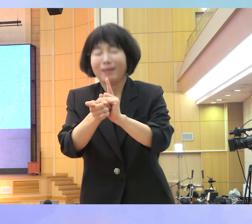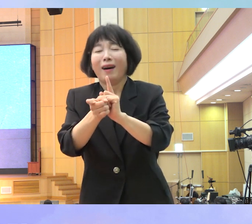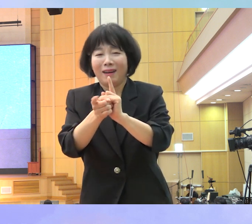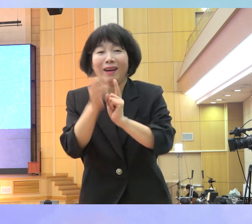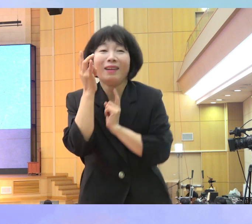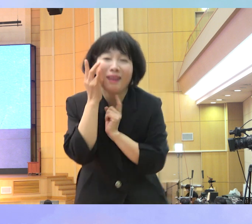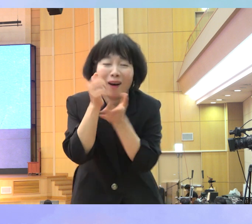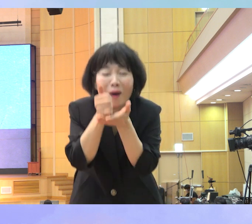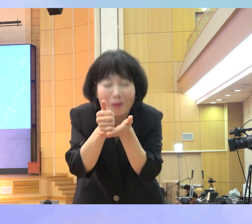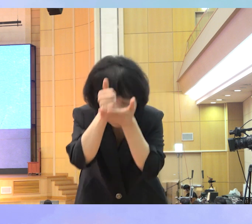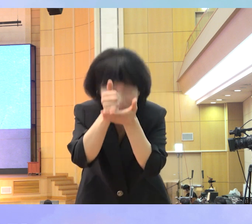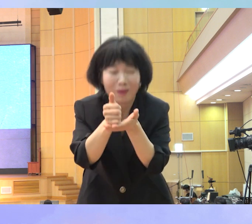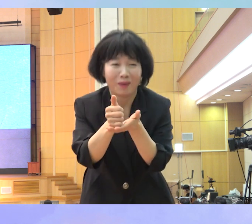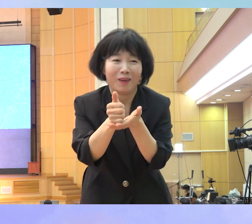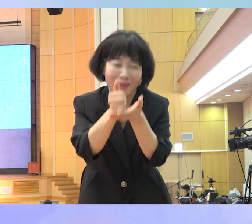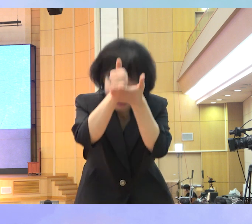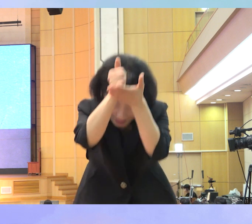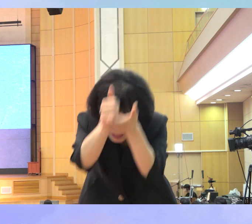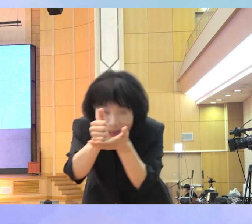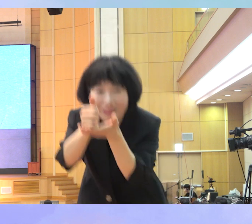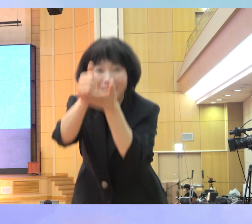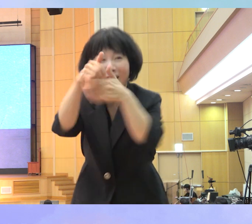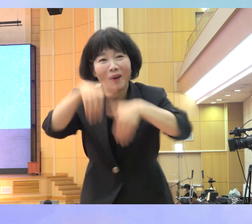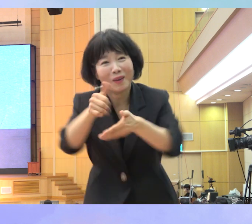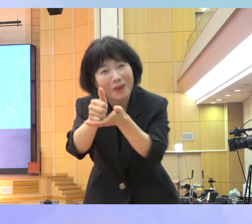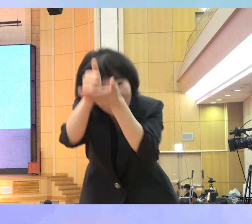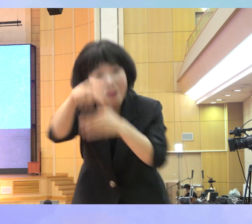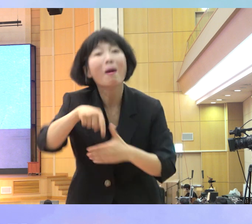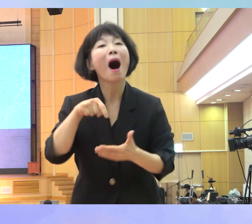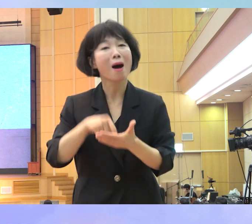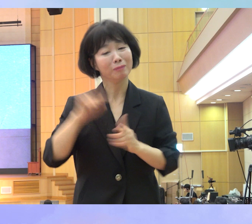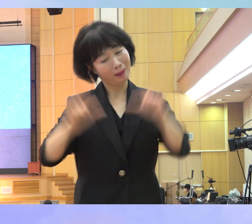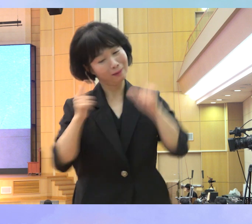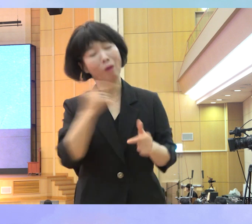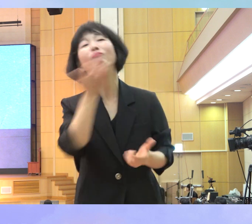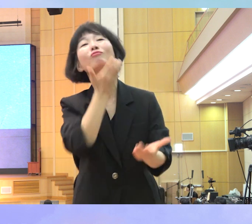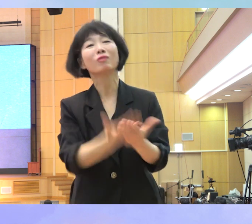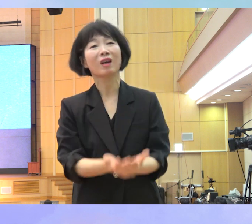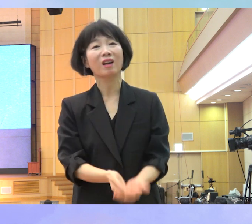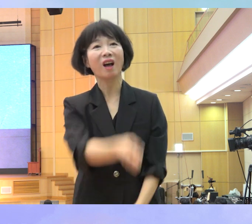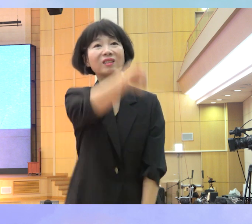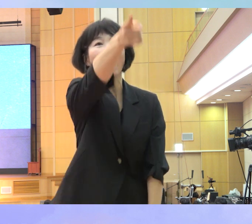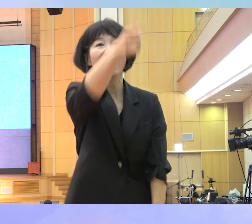존대한다고 되는 게 아니에요. 그 존경하는 마음을, 진짜 존중하는 마음을 가져야지.